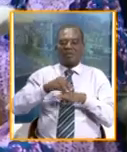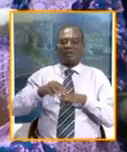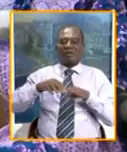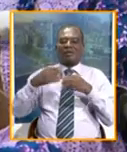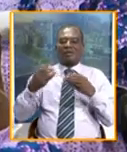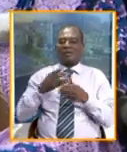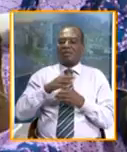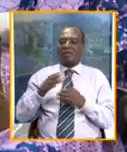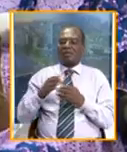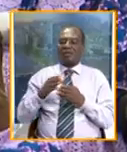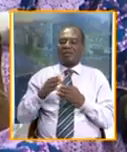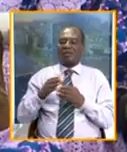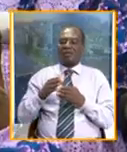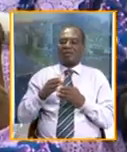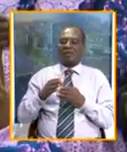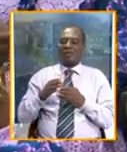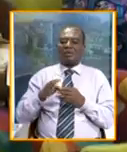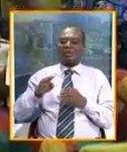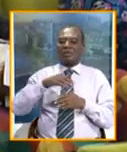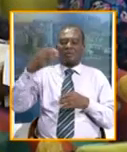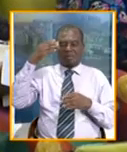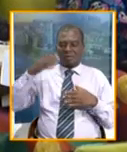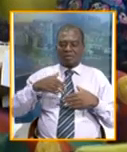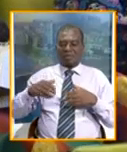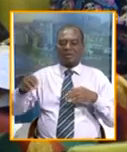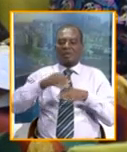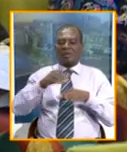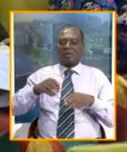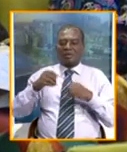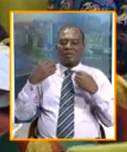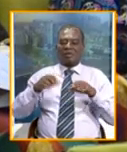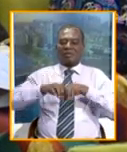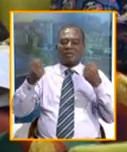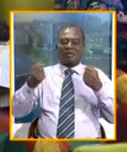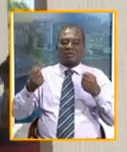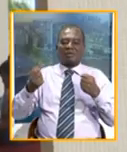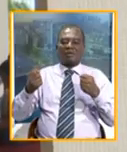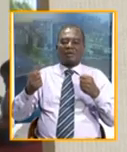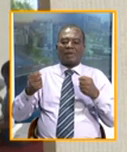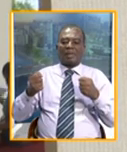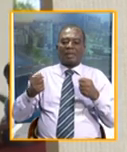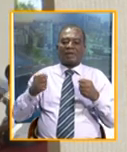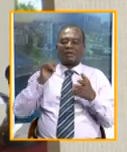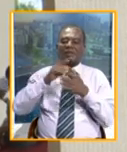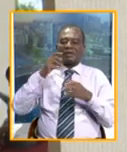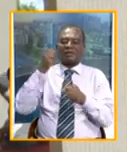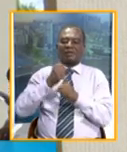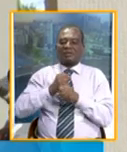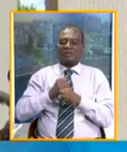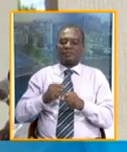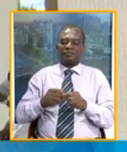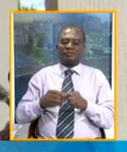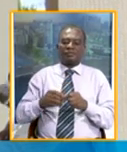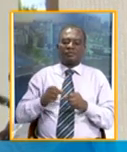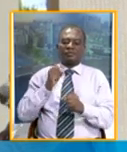et autres concours, le mythe des mathématiques semble brisé. Mon secret, c'est le travail acharné,